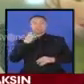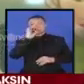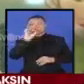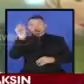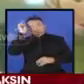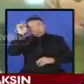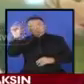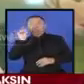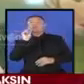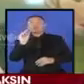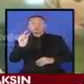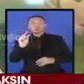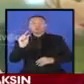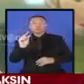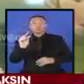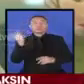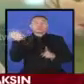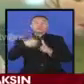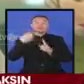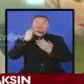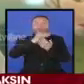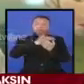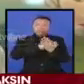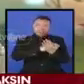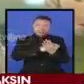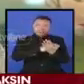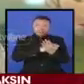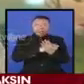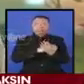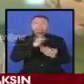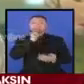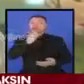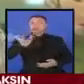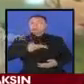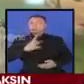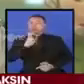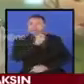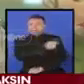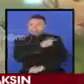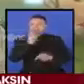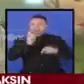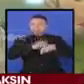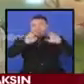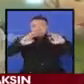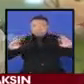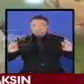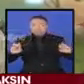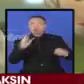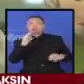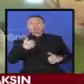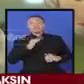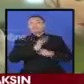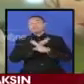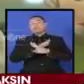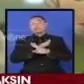sampaikan usulan untuk dibuatkan tambahan ketentuan di dalam screening untuk bisa